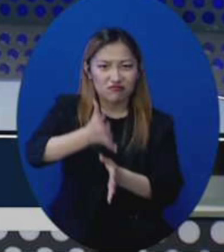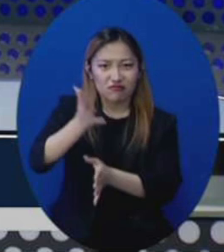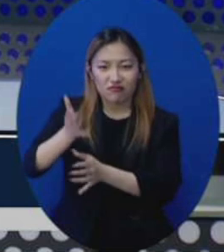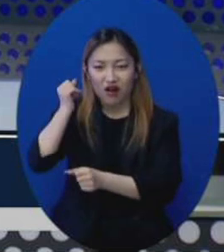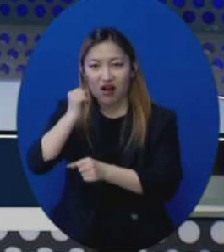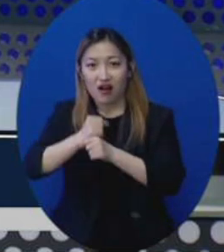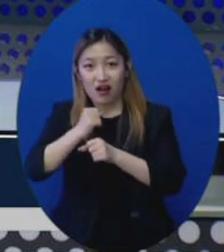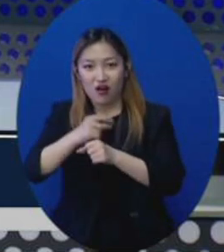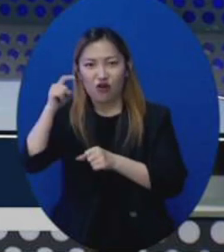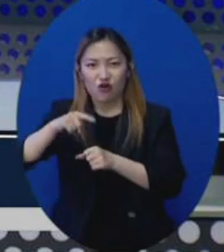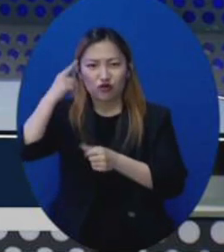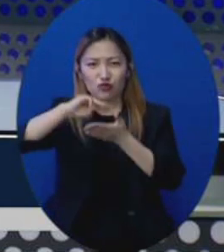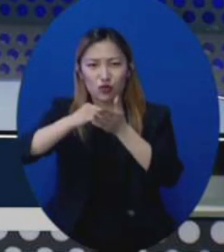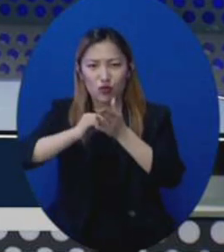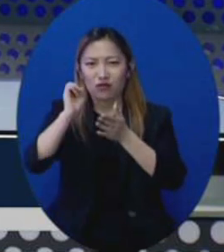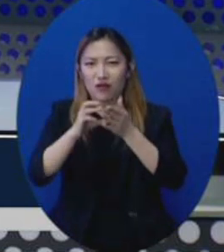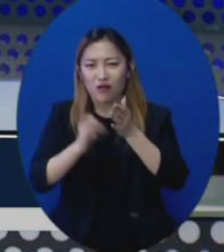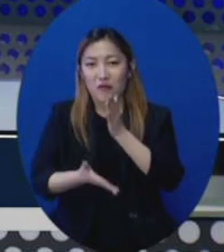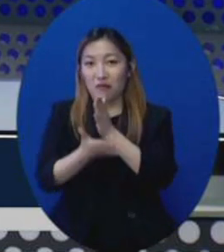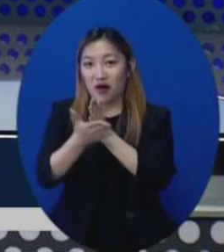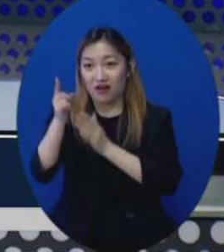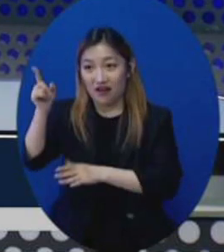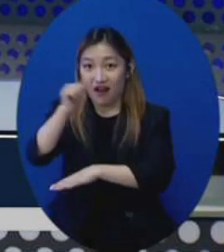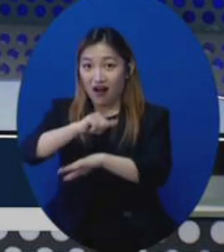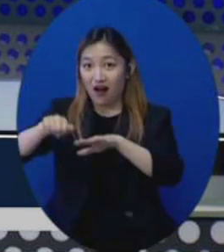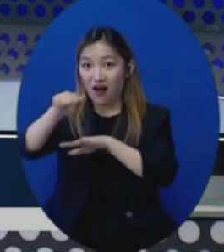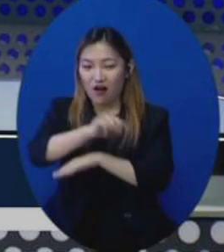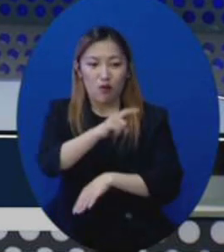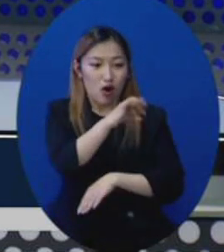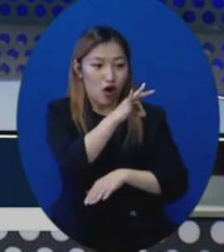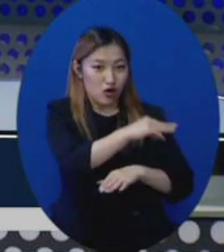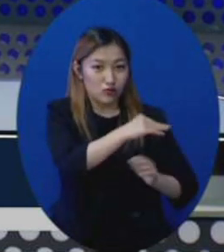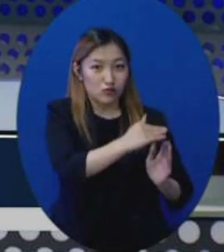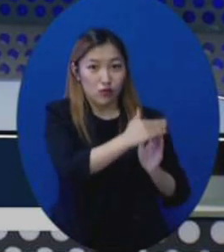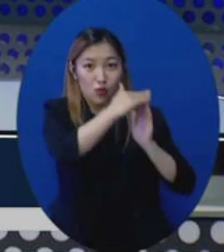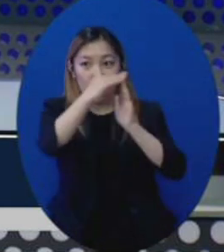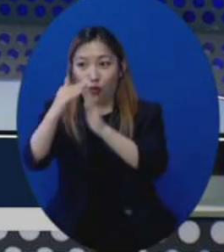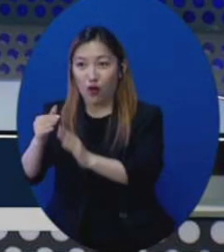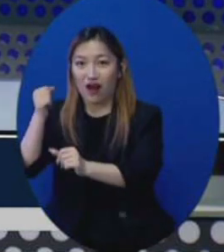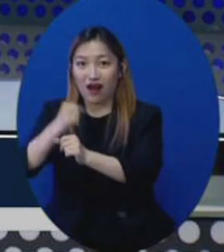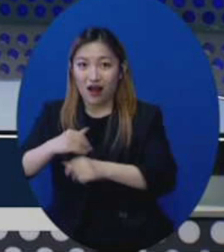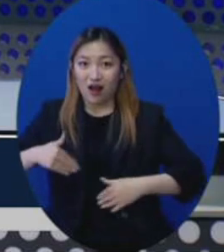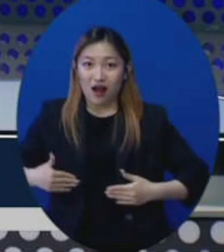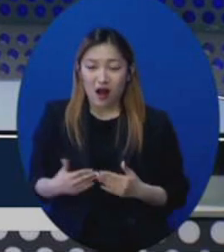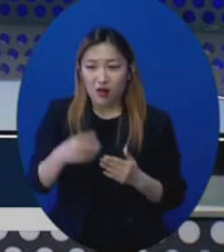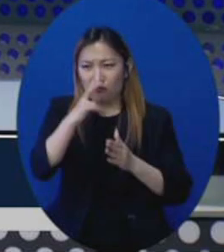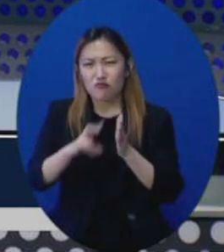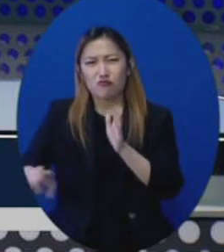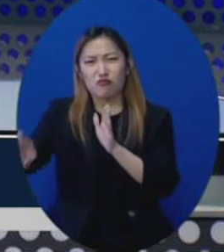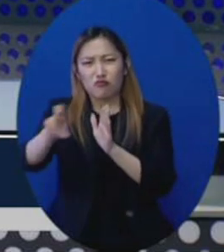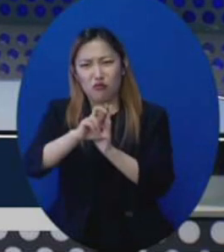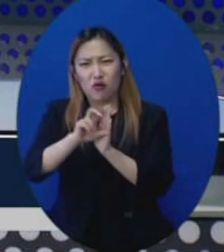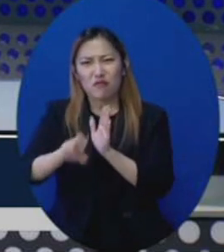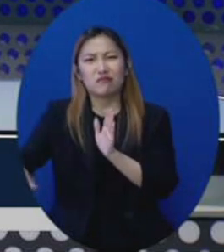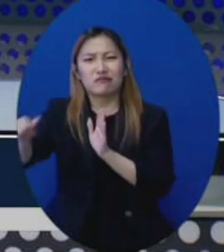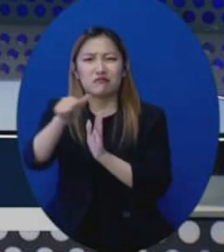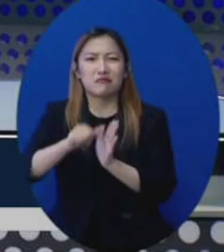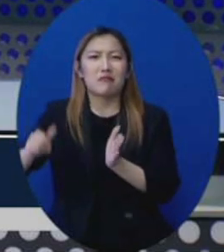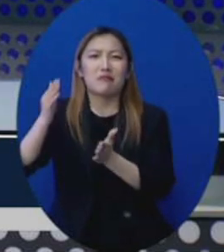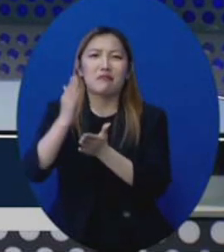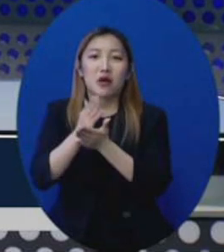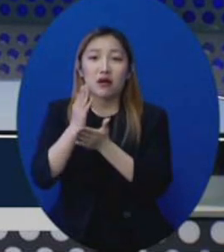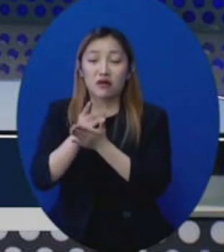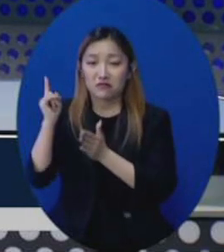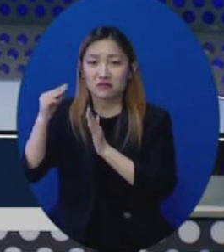байгуулалтын ажлуудаа төлөвлөжээ. Тиймээс Дорногов аймагт хотоос шилжин ирэхэд ажиллаж амьдрах боломж бүрэн бий гэж нутгийн удирдлагууд онцлож